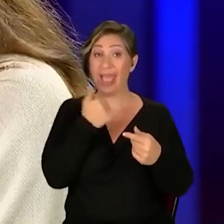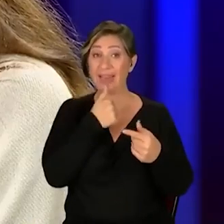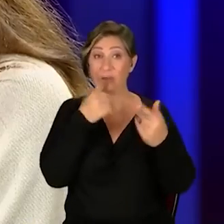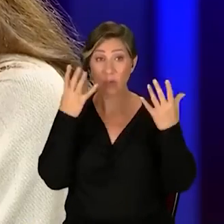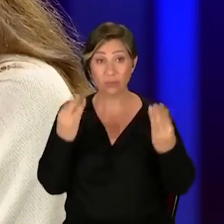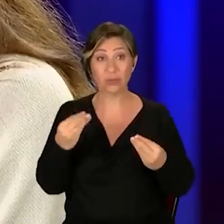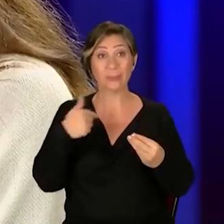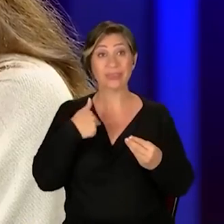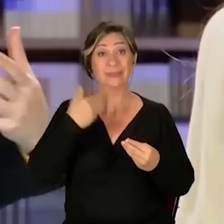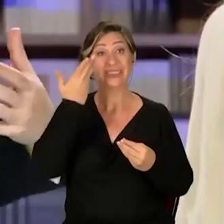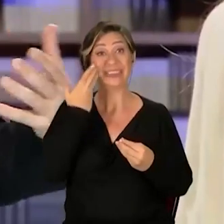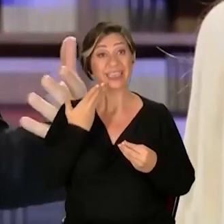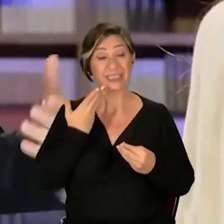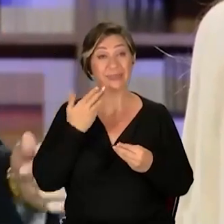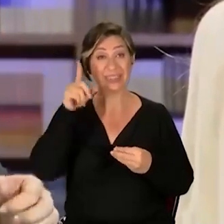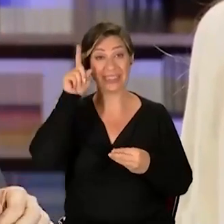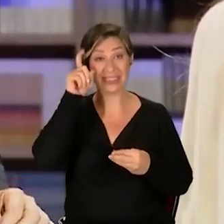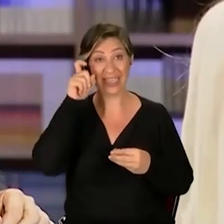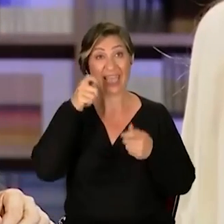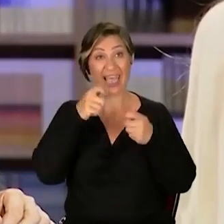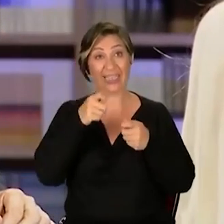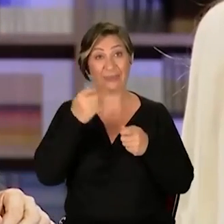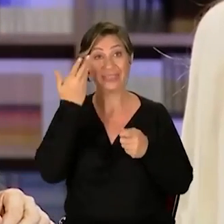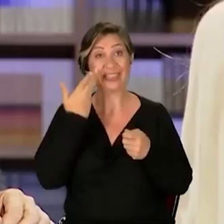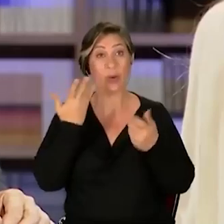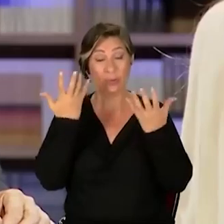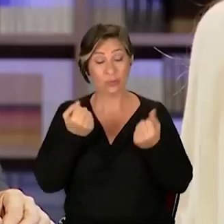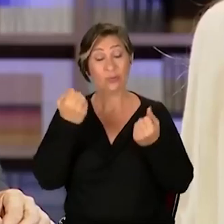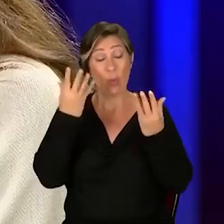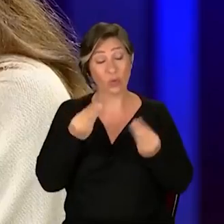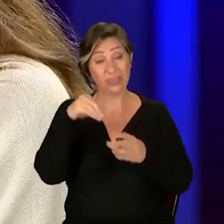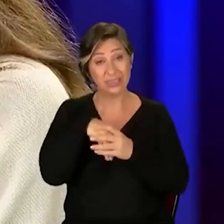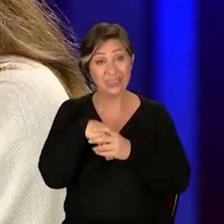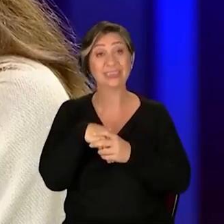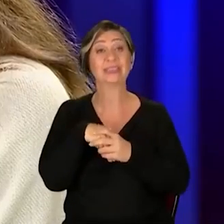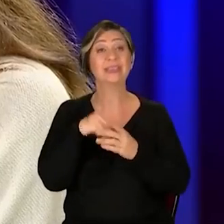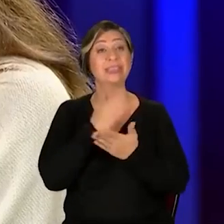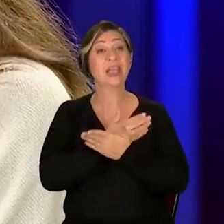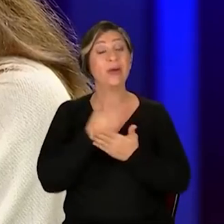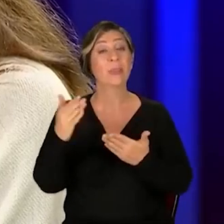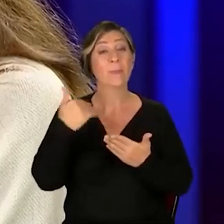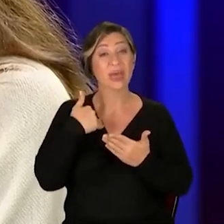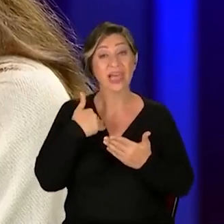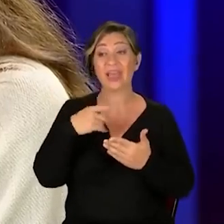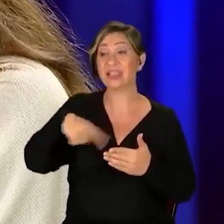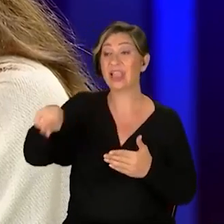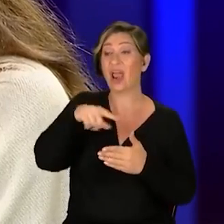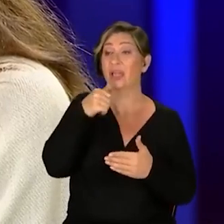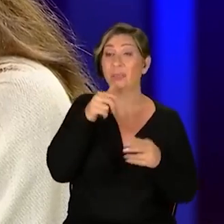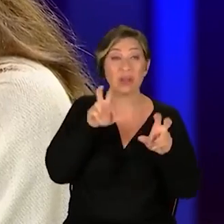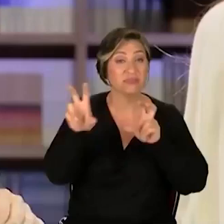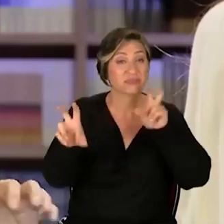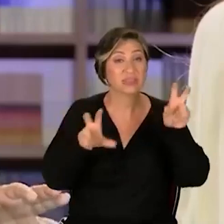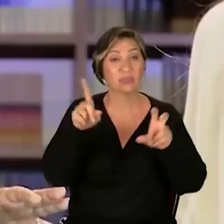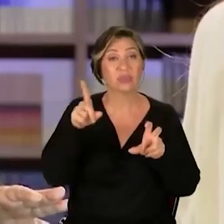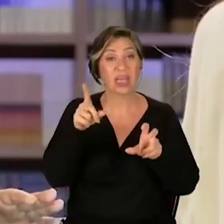zaman bizim seyircimiz zeki ve eğitimli bir seyirci olduğu için sürekli bana ve diğer adamlara bakıp